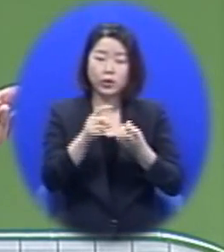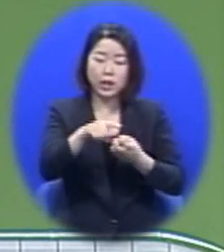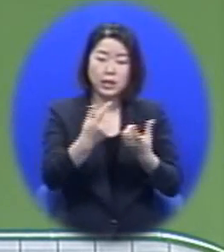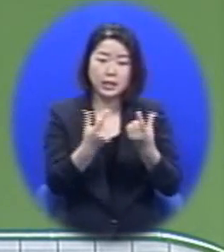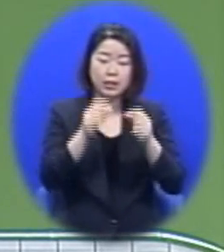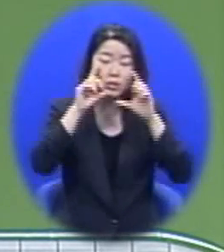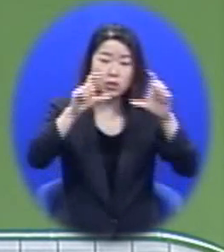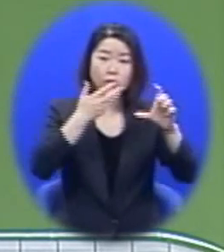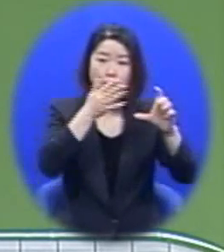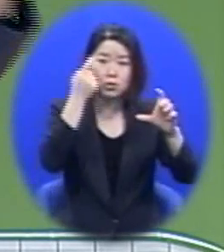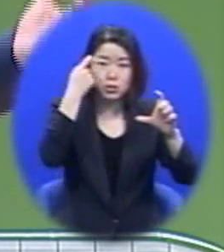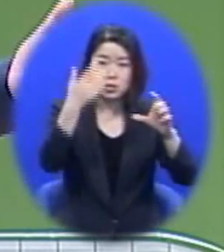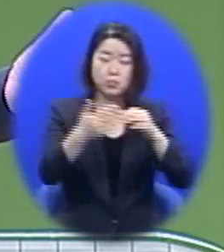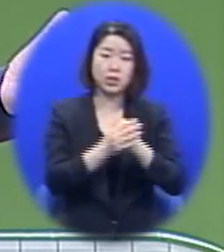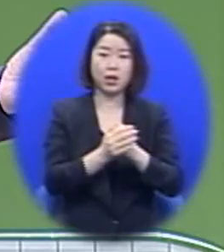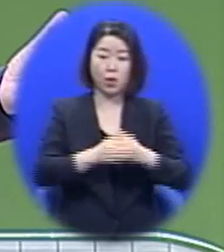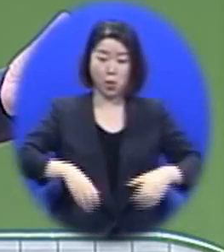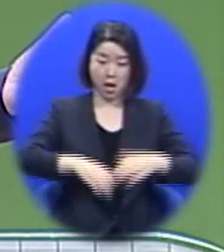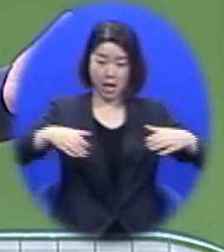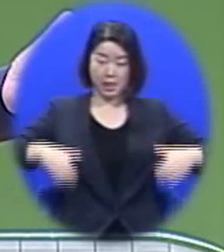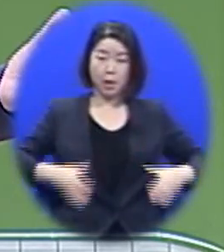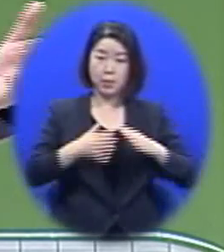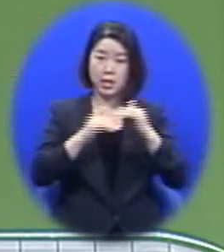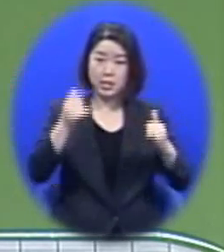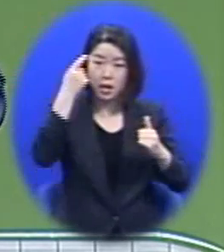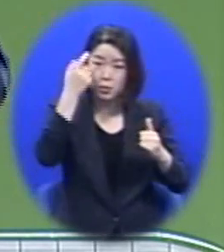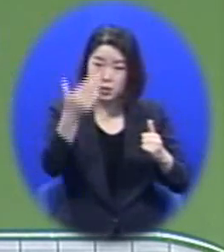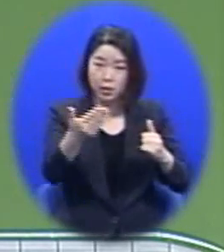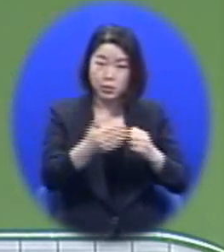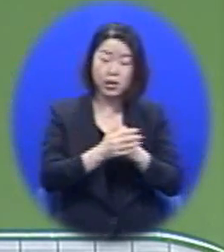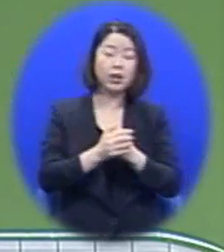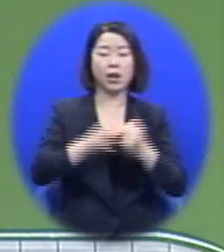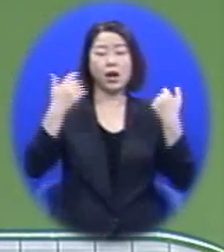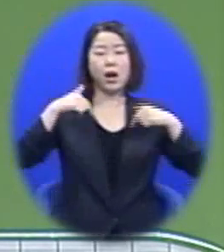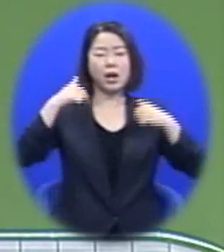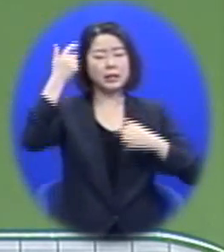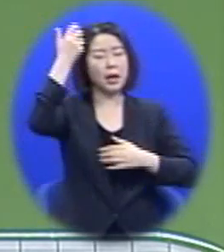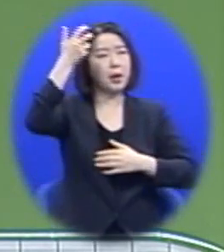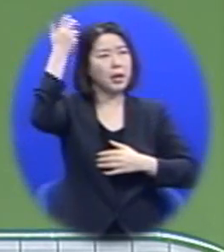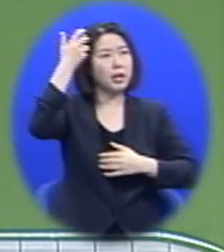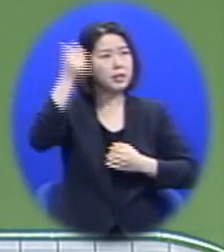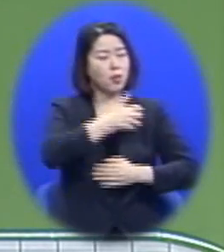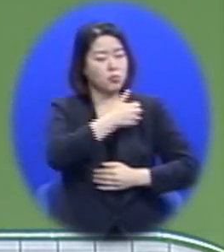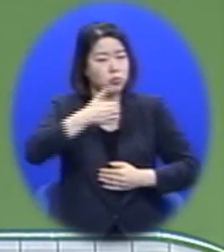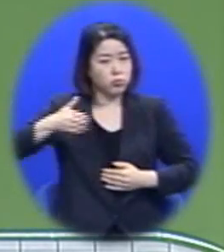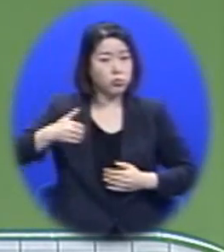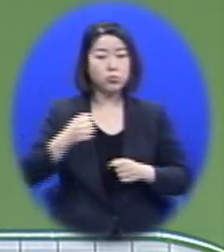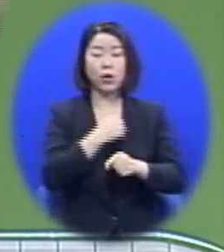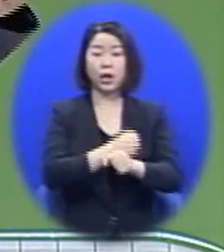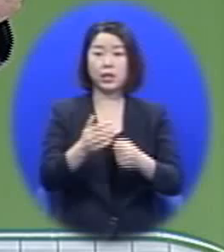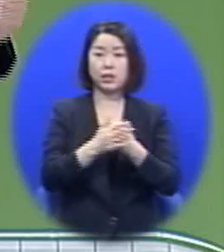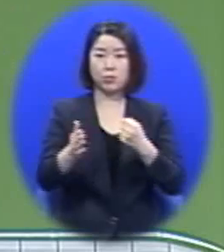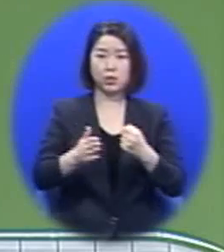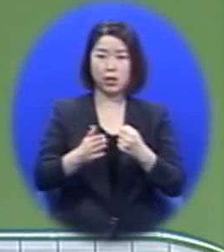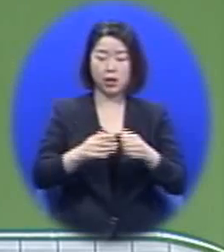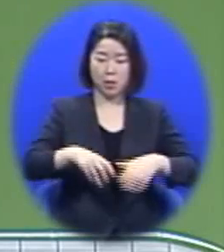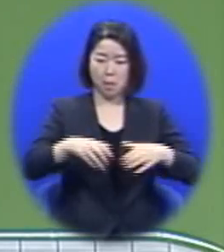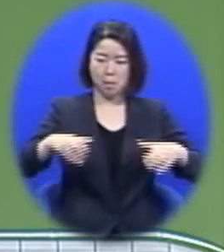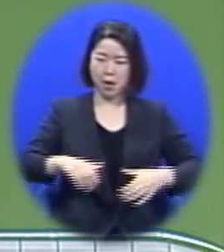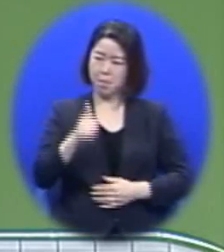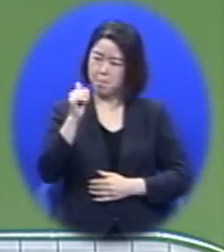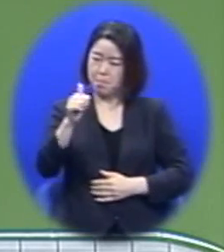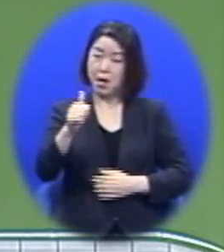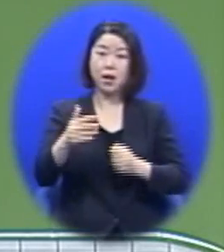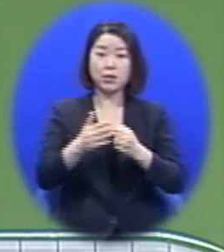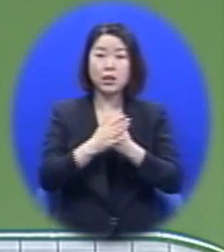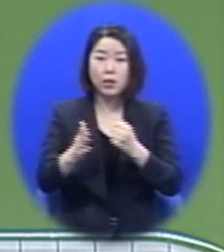있었습니까? 여호수아가 본래 통이 큰 사람이기 때문에, 여호수아가 늘 상상력이 풍부하기 때문에, 여호수아가 배짱 하나는 대단한